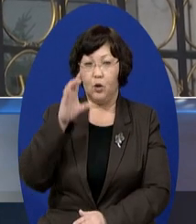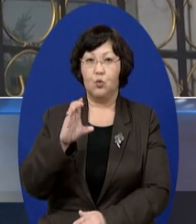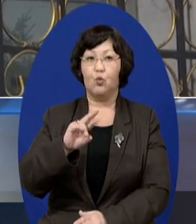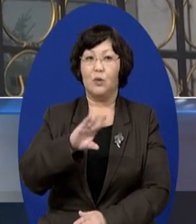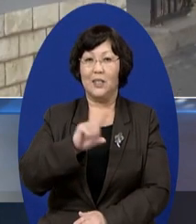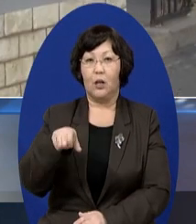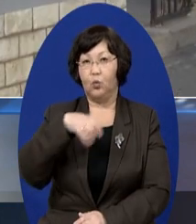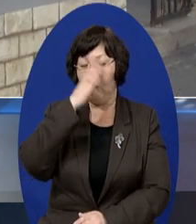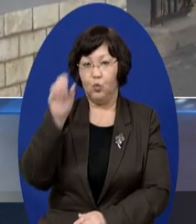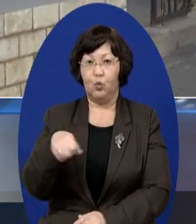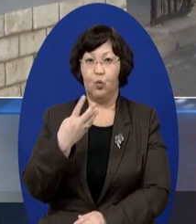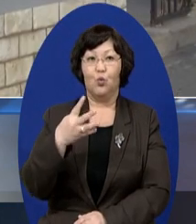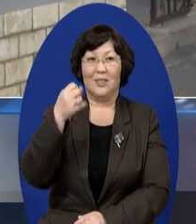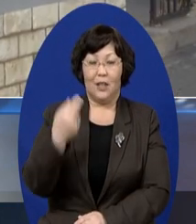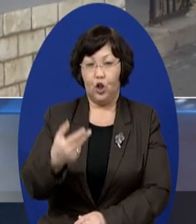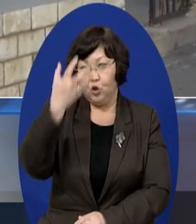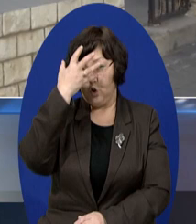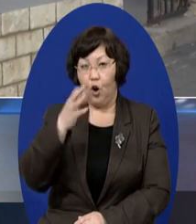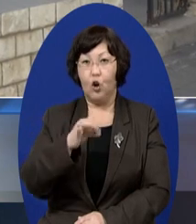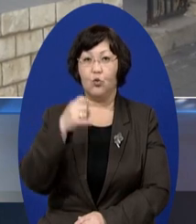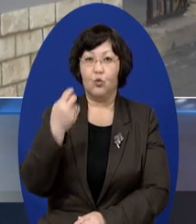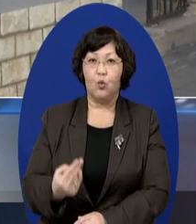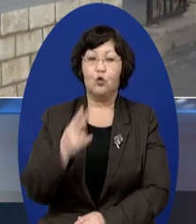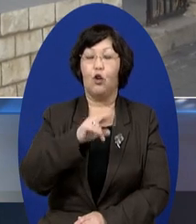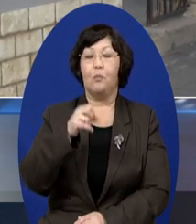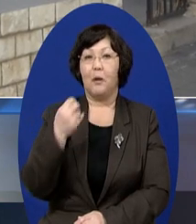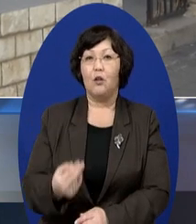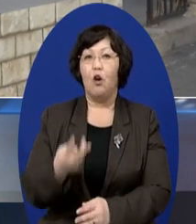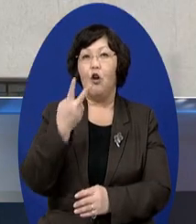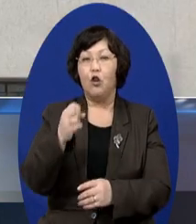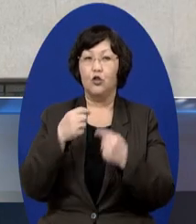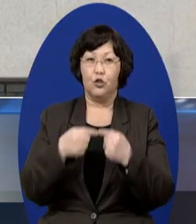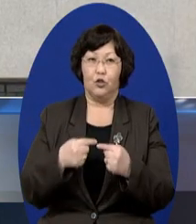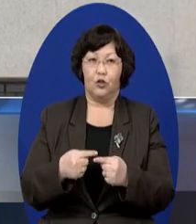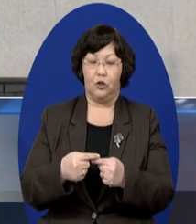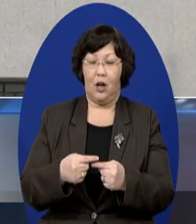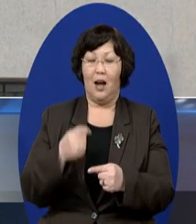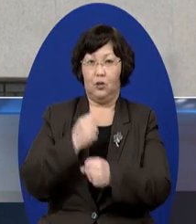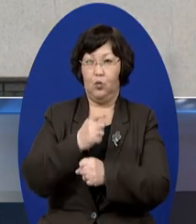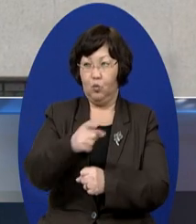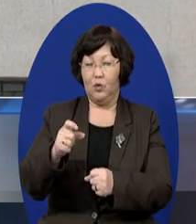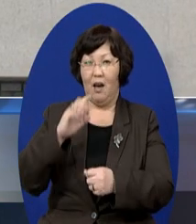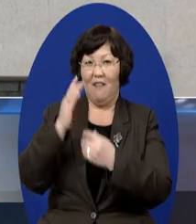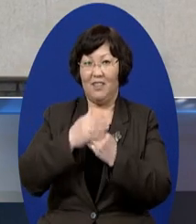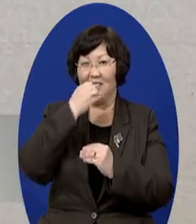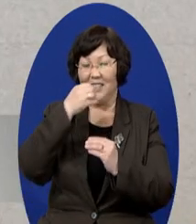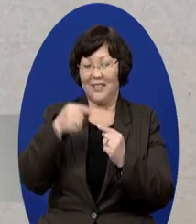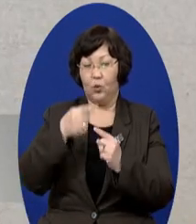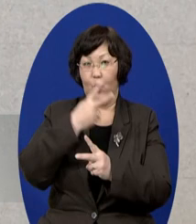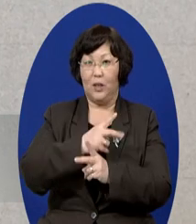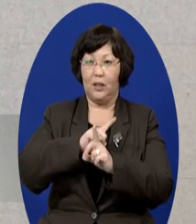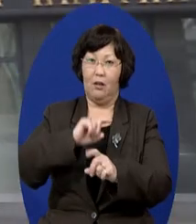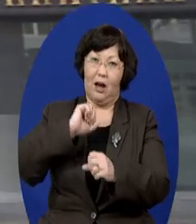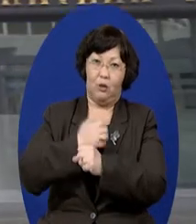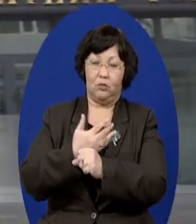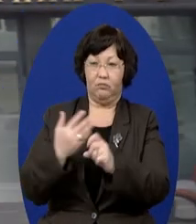дулааны 4-р станц, төрийн орон сууцны корпорацийн нийт 20 зөрчилтэй албан тушаалтанд авлигын эсрэг хуулийн дагуу хариуцлага тооцуулахаар болсон